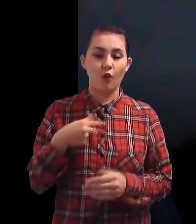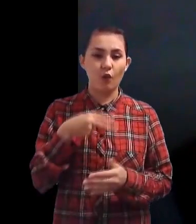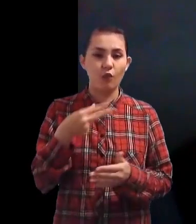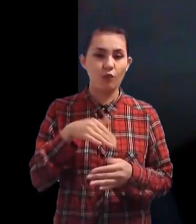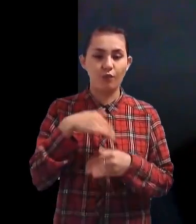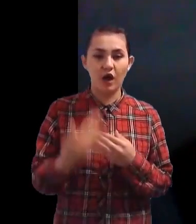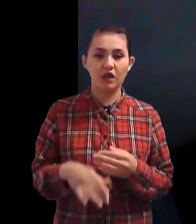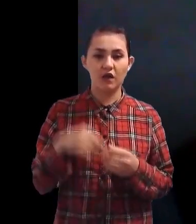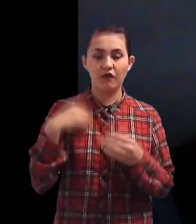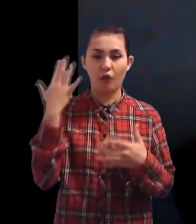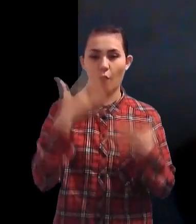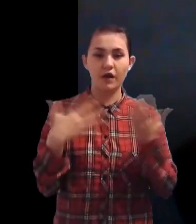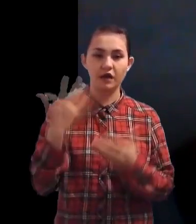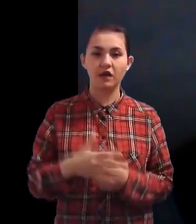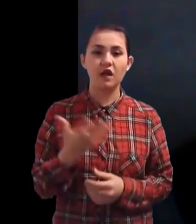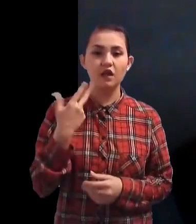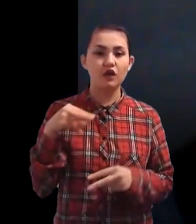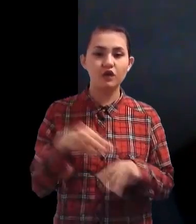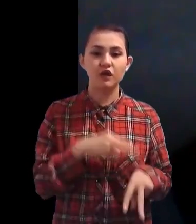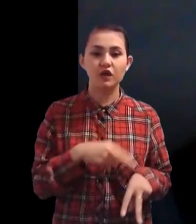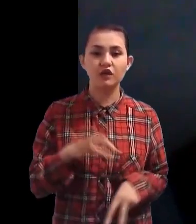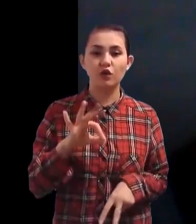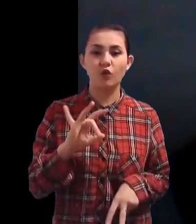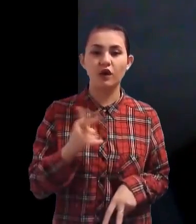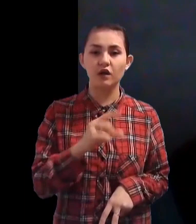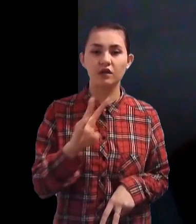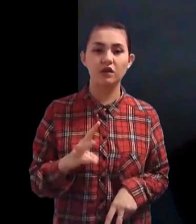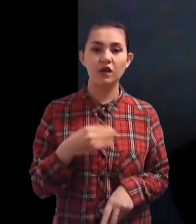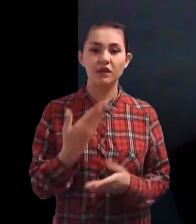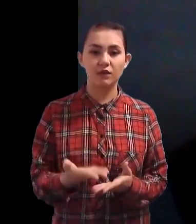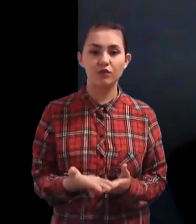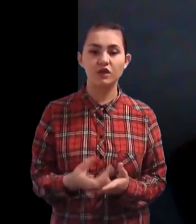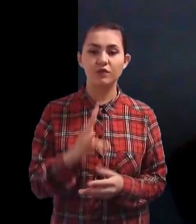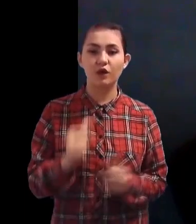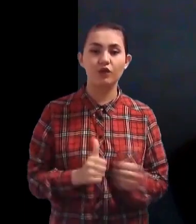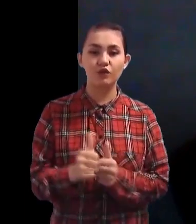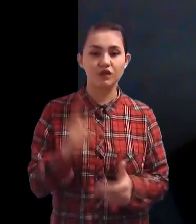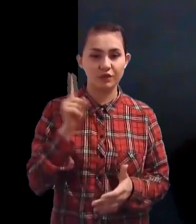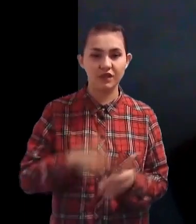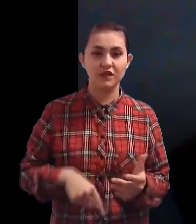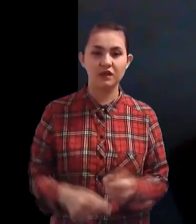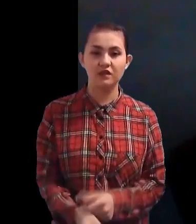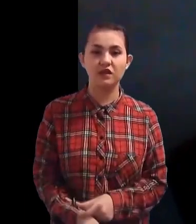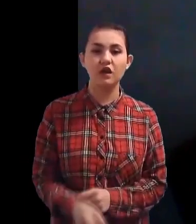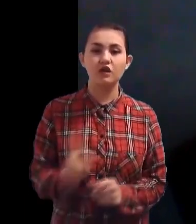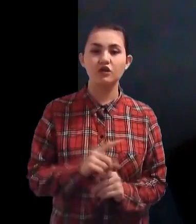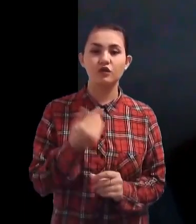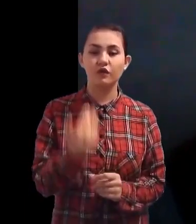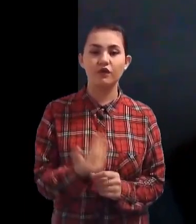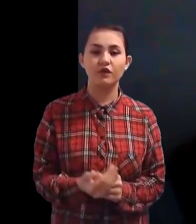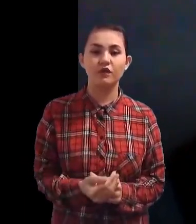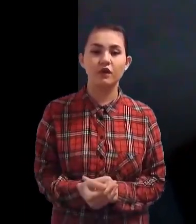что контролирующий орган таким образом на конкурсе признался, что в МВУСе,